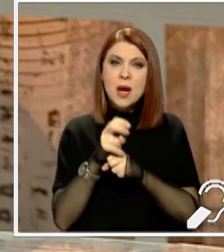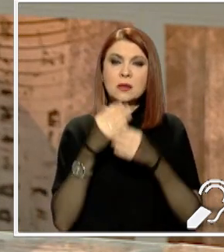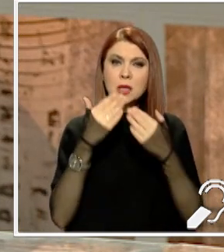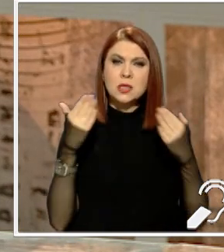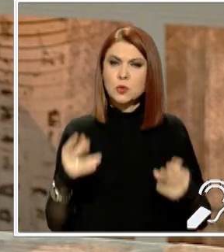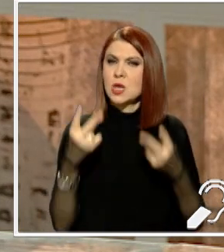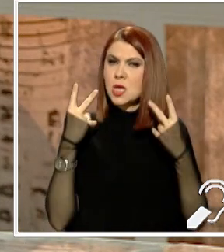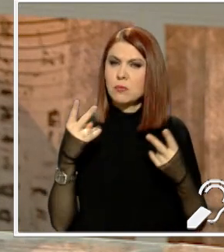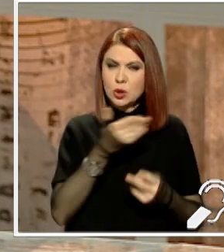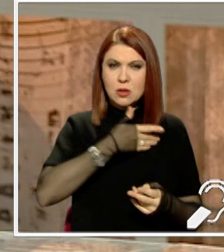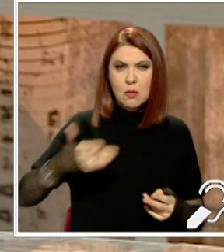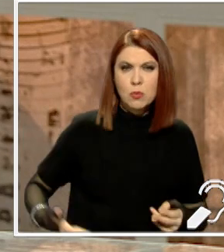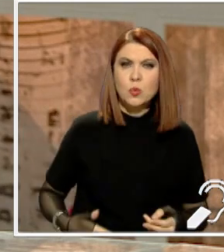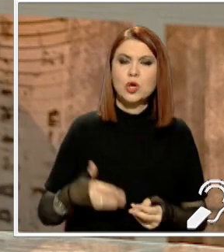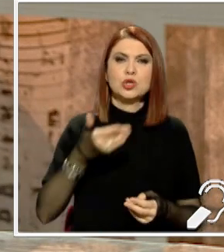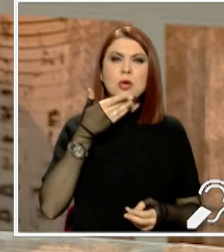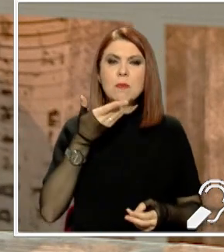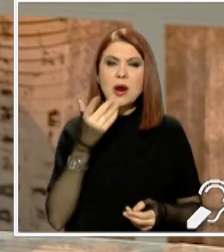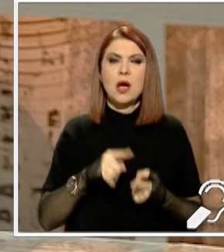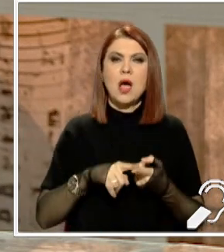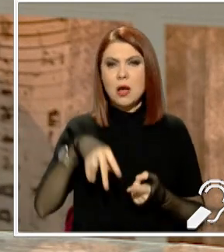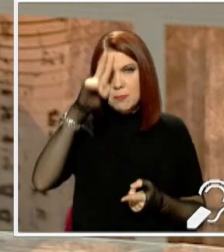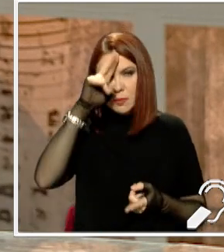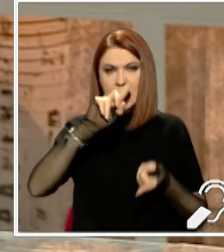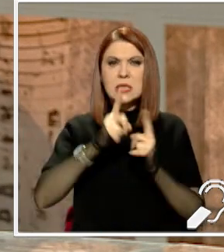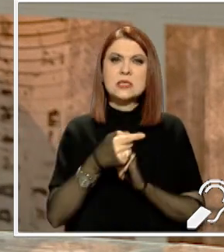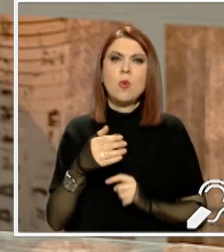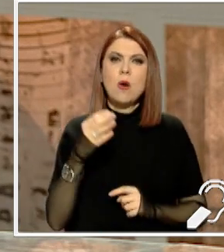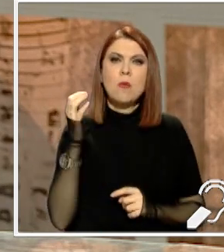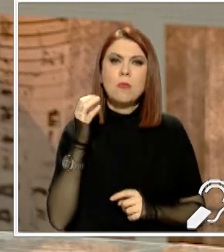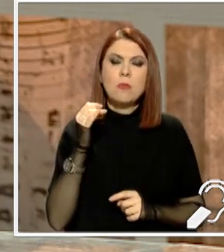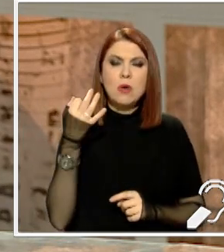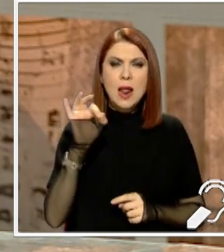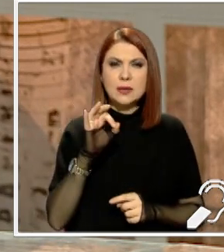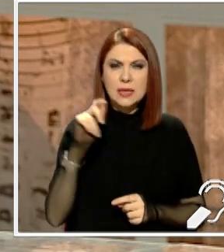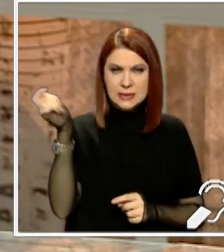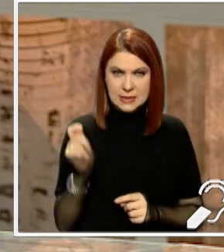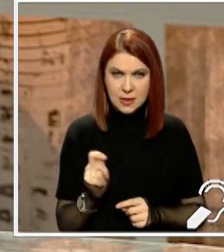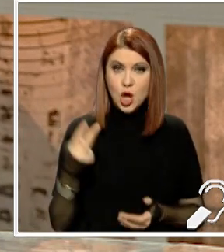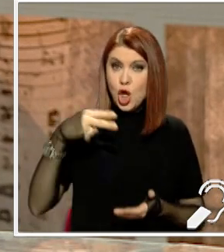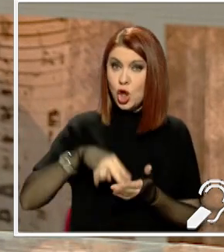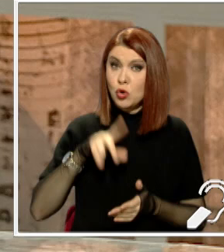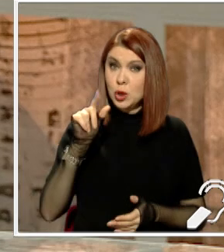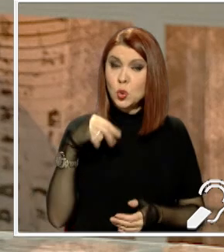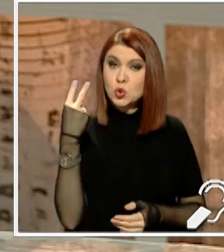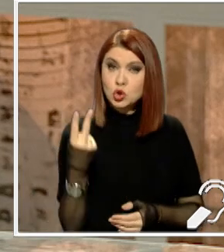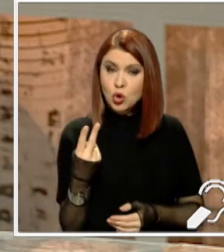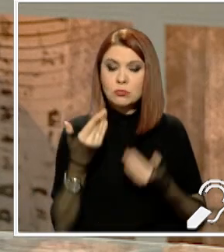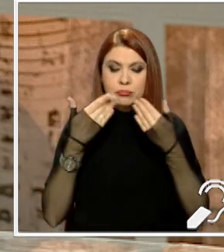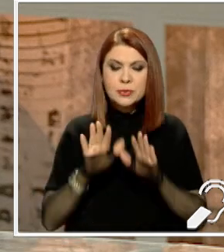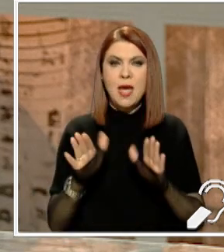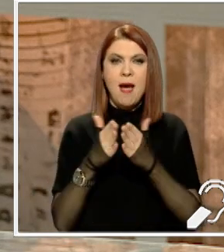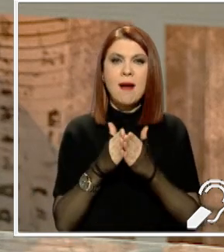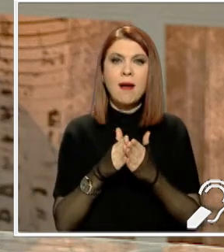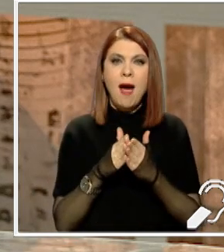expoziții importante la București, Praga, Berlin, Varșovia, São Paulo și Osnabrück. În 2022 a lansat